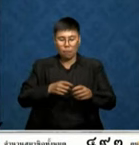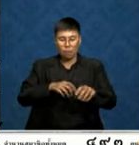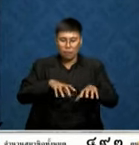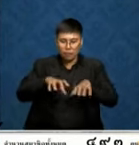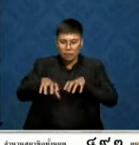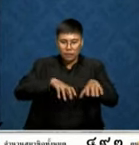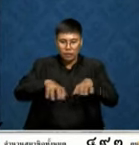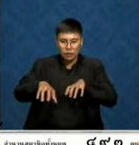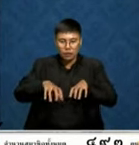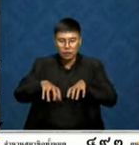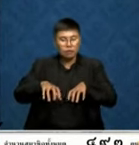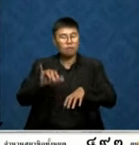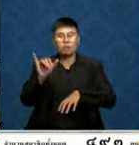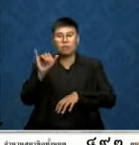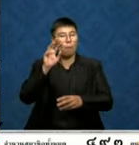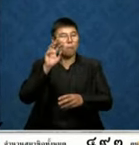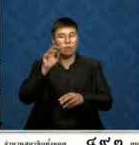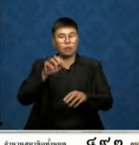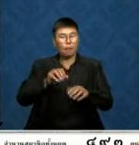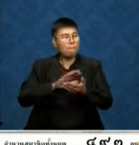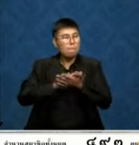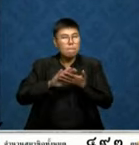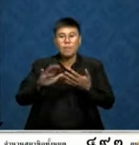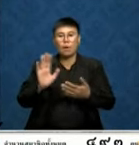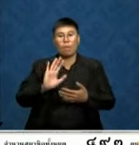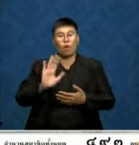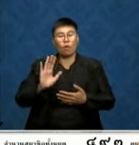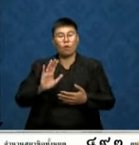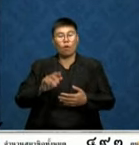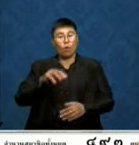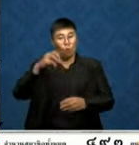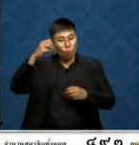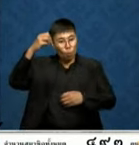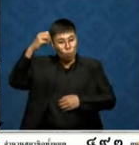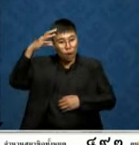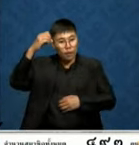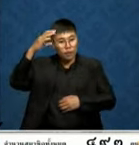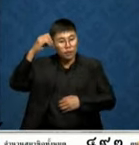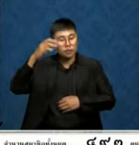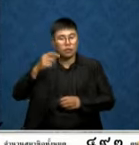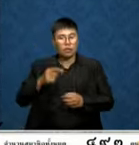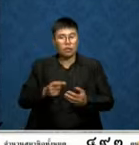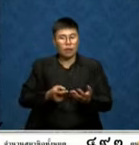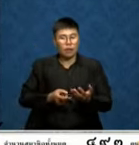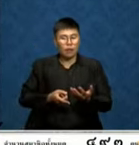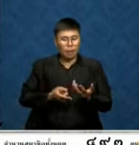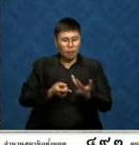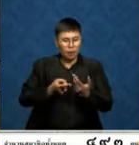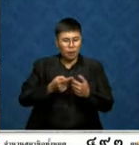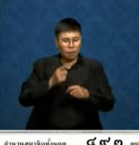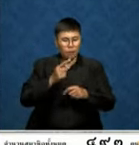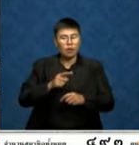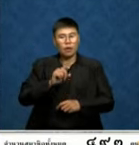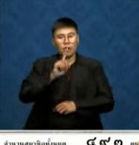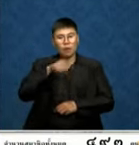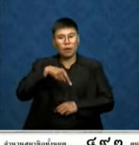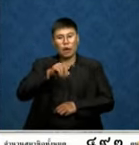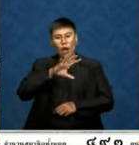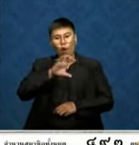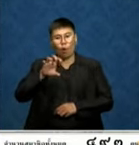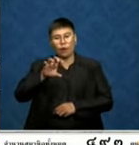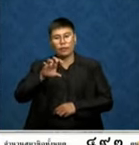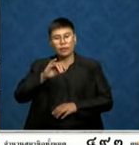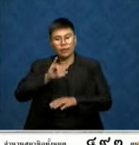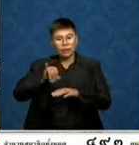ช้น้ำปริมาณมากนะครับค่าไฟโดยเฉลี่ยนะครับต่อไร่อยู่ที่ 1,500 ต่อไร่ในขณะ